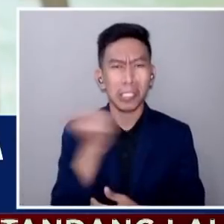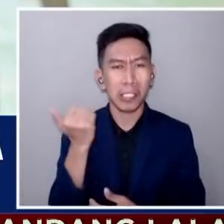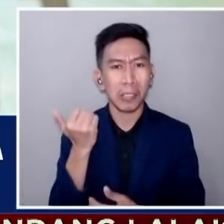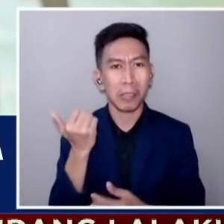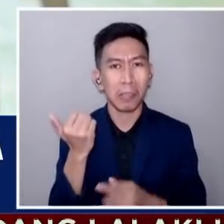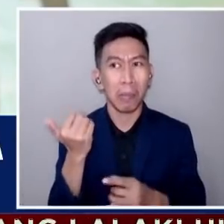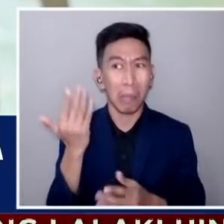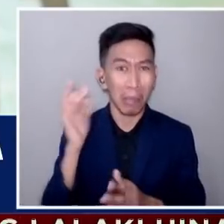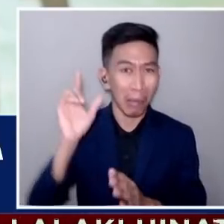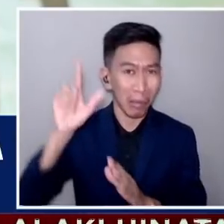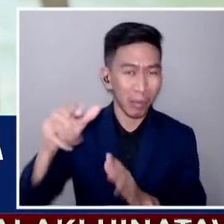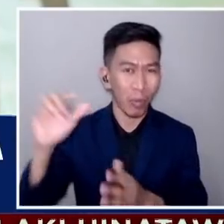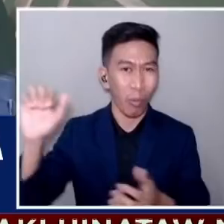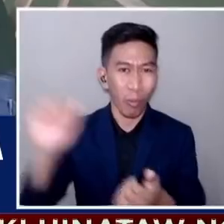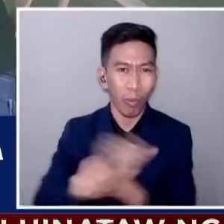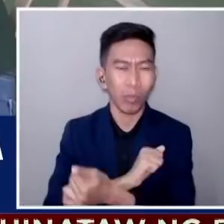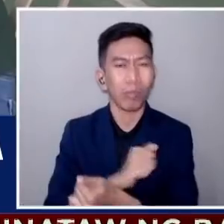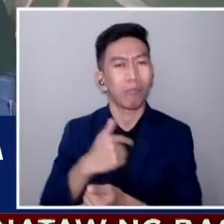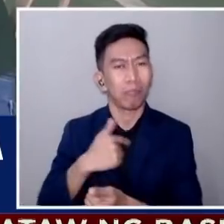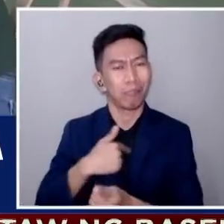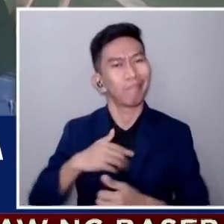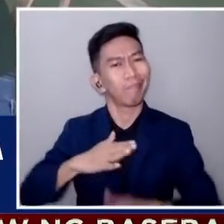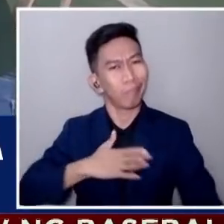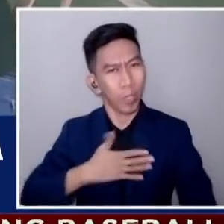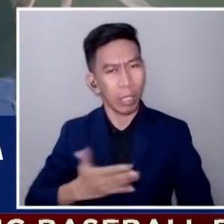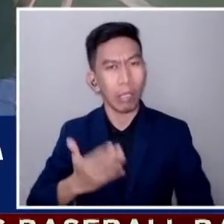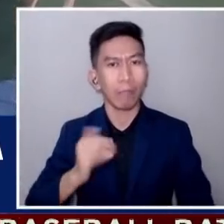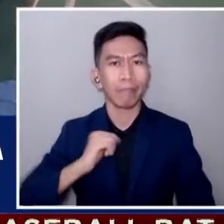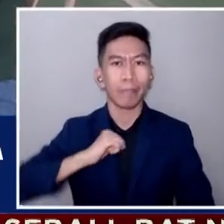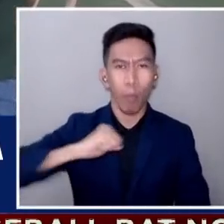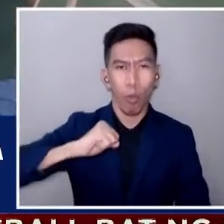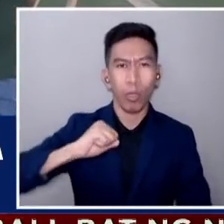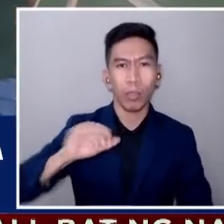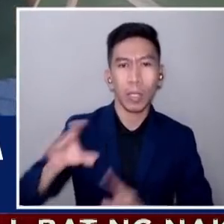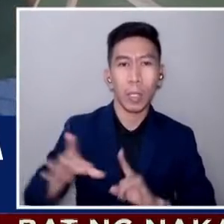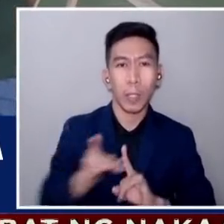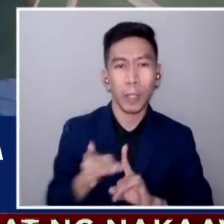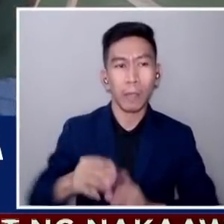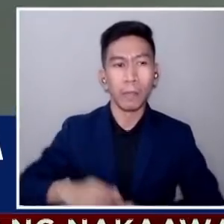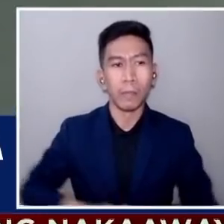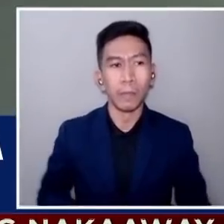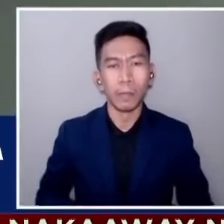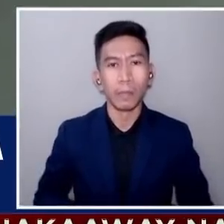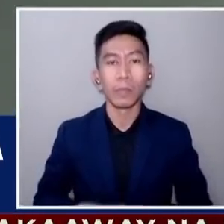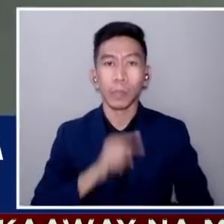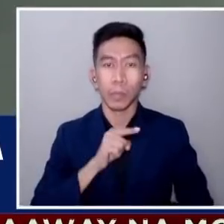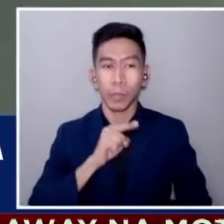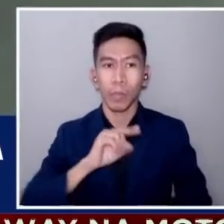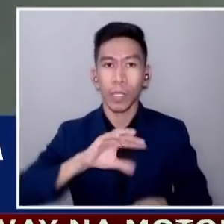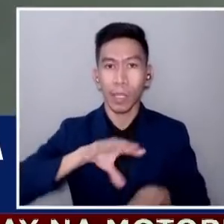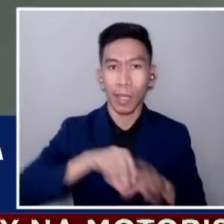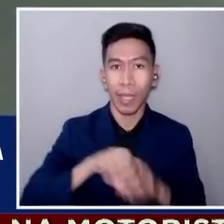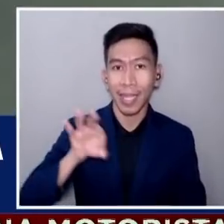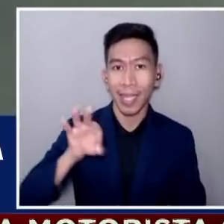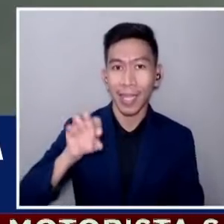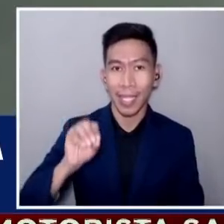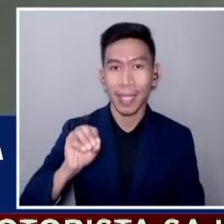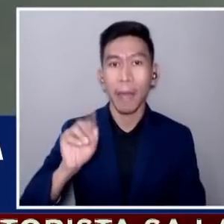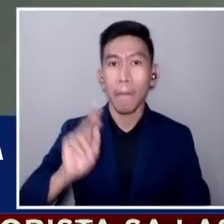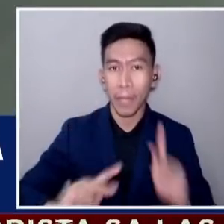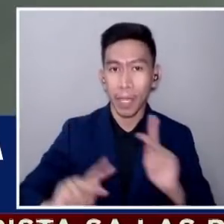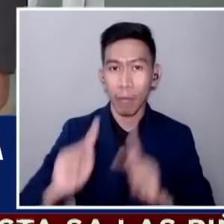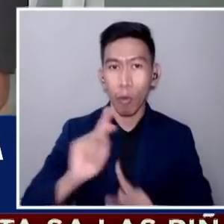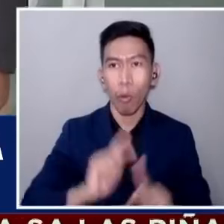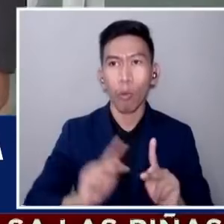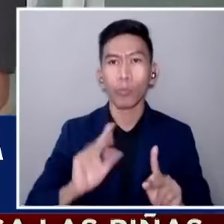kasi nga mahirap po mahawaan. Kasama si Kathleen sa 90 individual na unang tumanggap ng ikalawang booster shot contra COVID